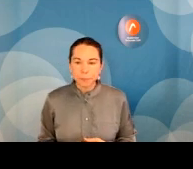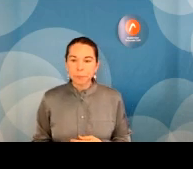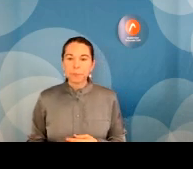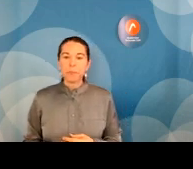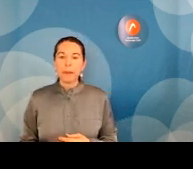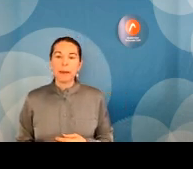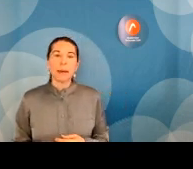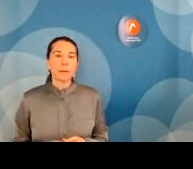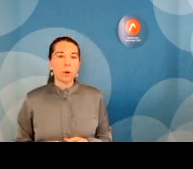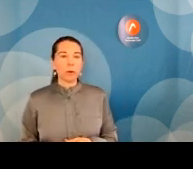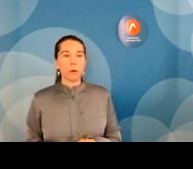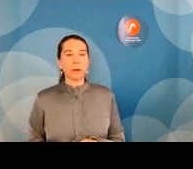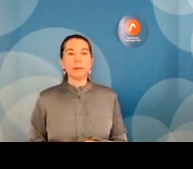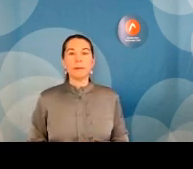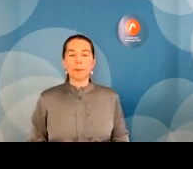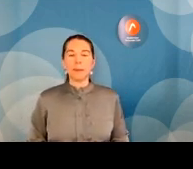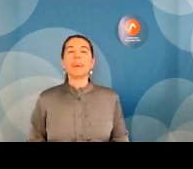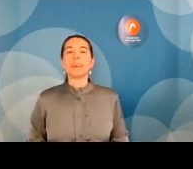om